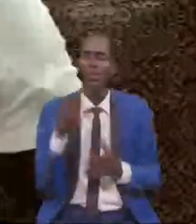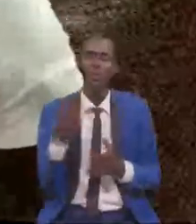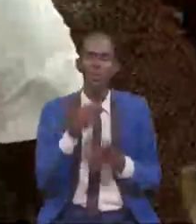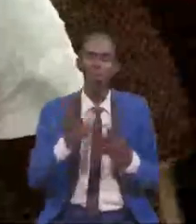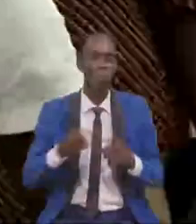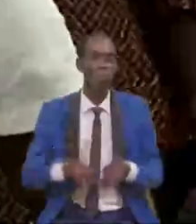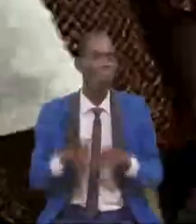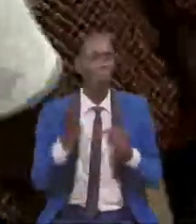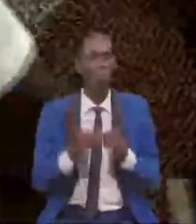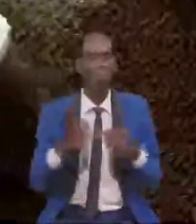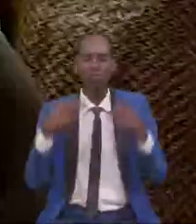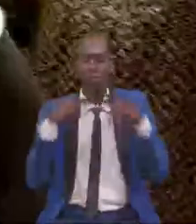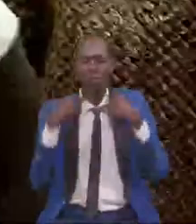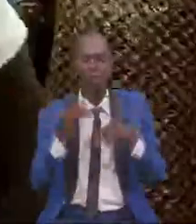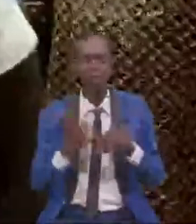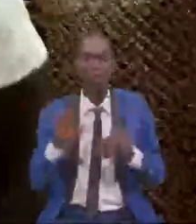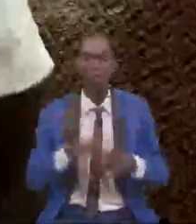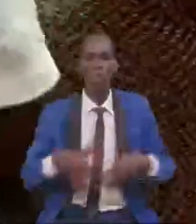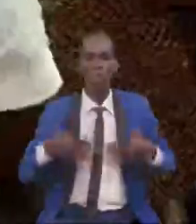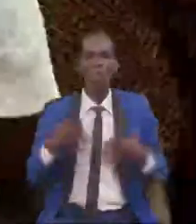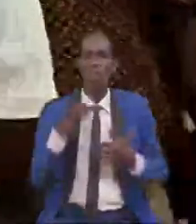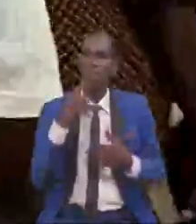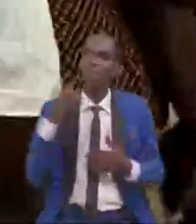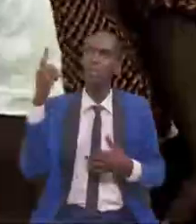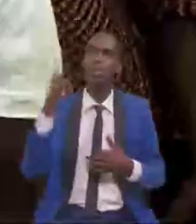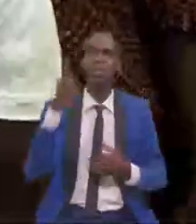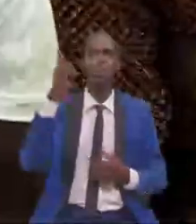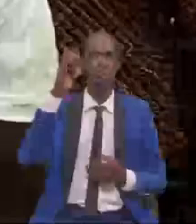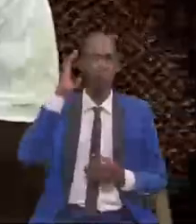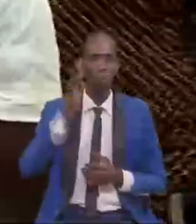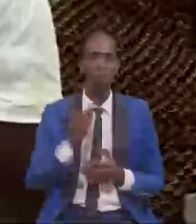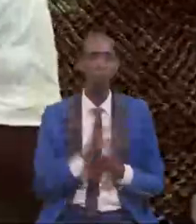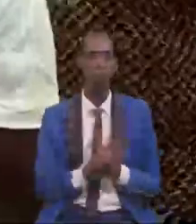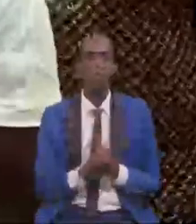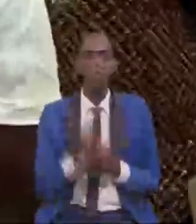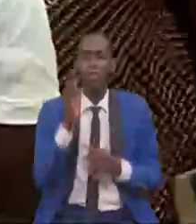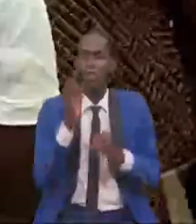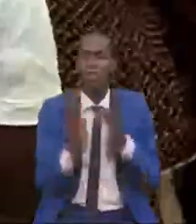briser toujours dans ta vie, il va le faire. Si tu es faible,